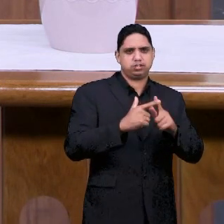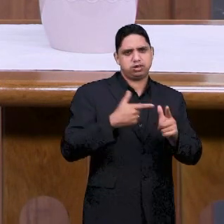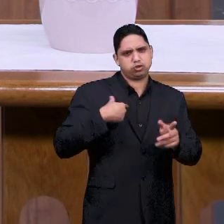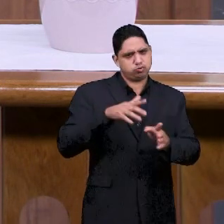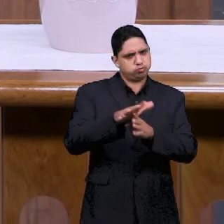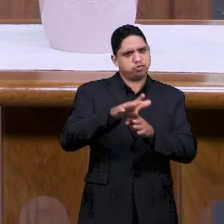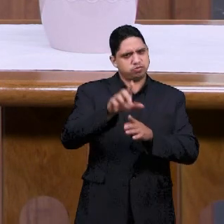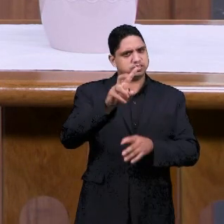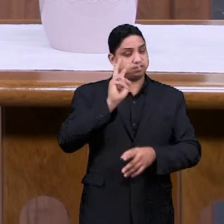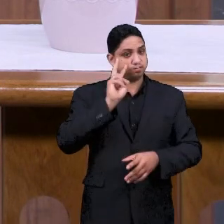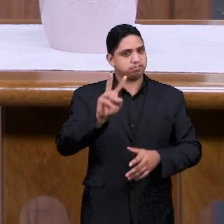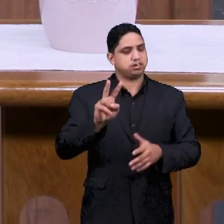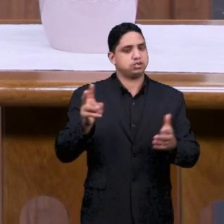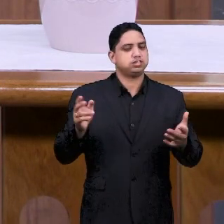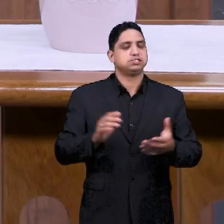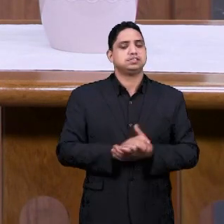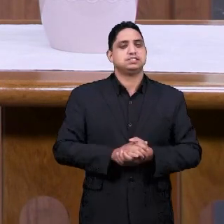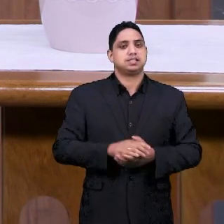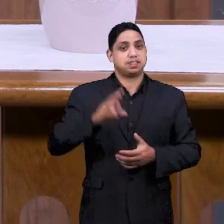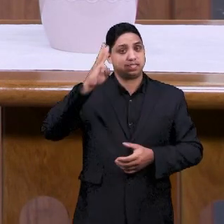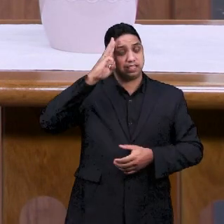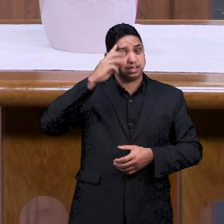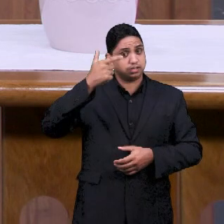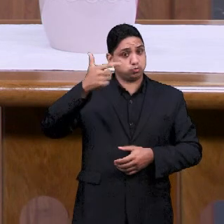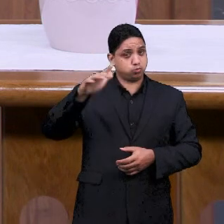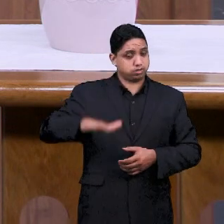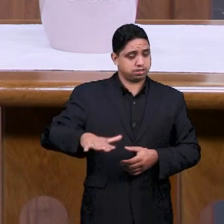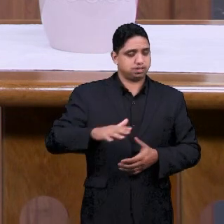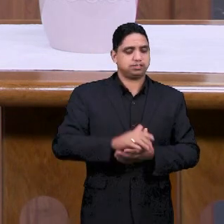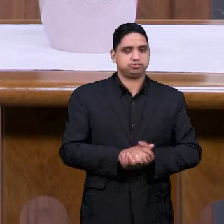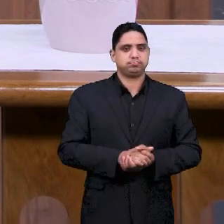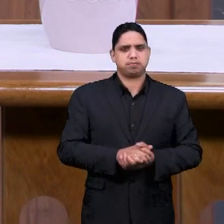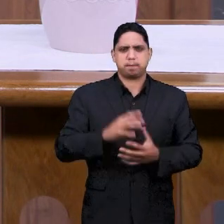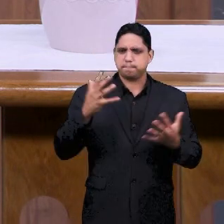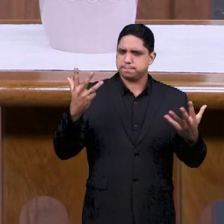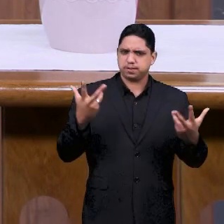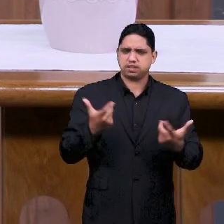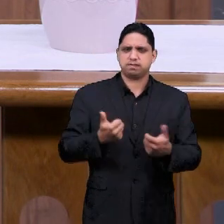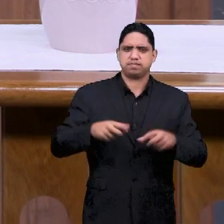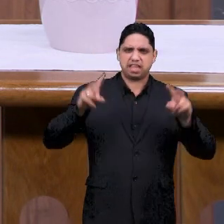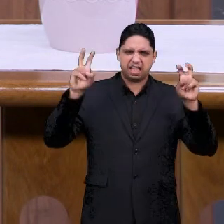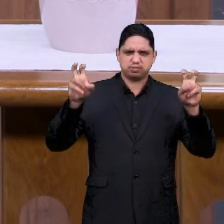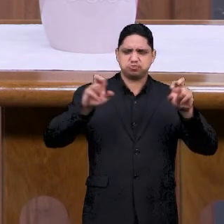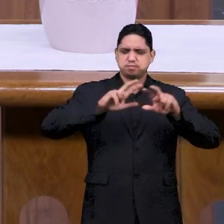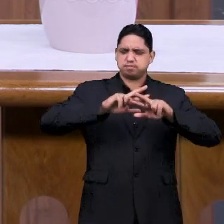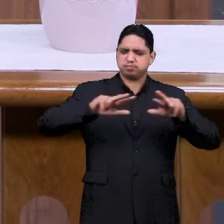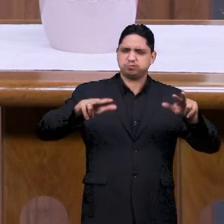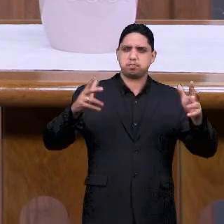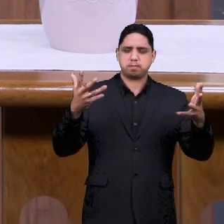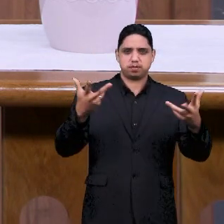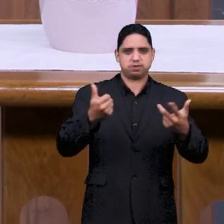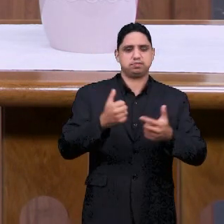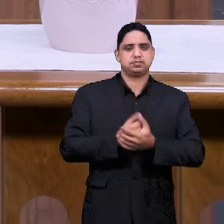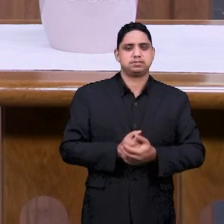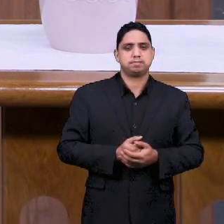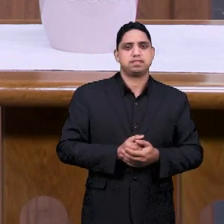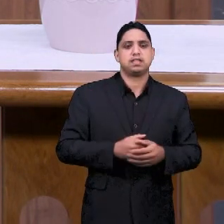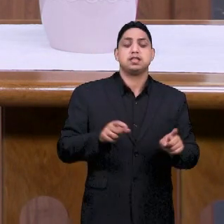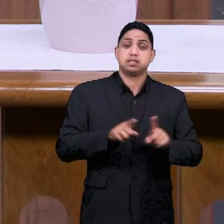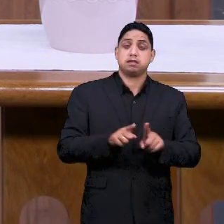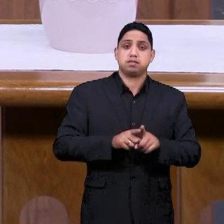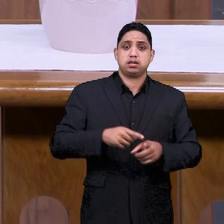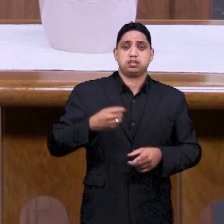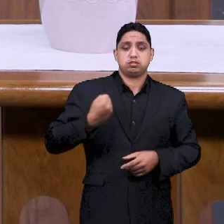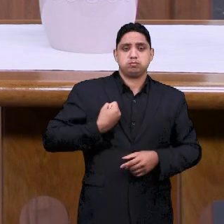Je recommande que vous puissiez assister. Ne laissez pas d'assister ce séminaire. C'est merveilleux avec des thématiques très intéressantes. Nous avons aussi le